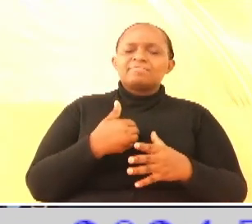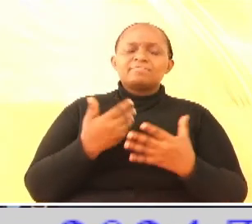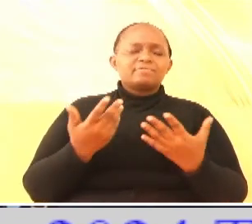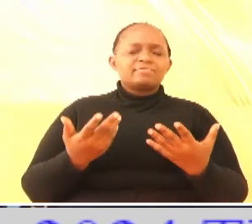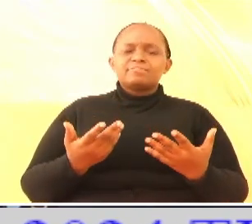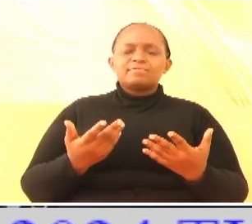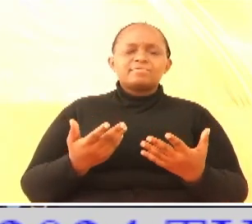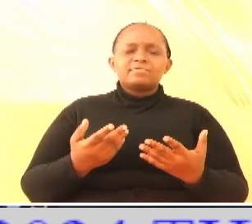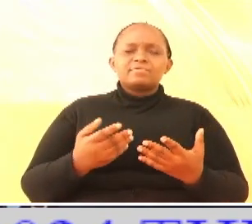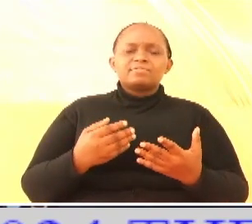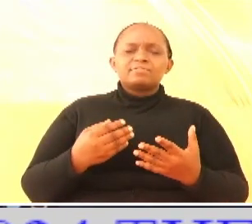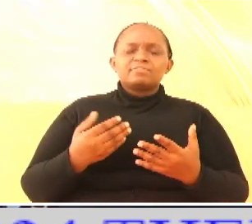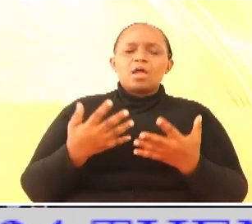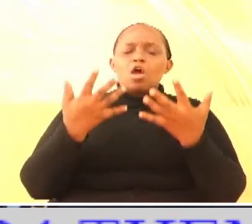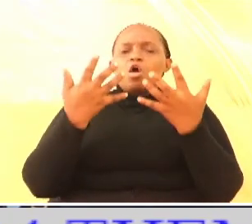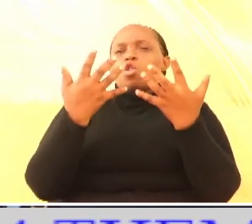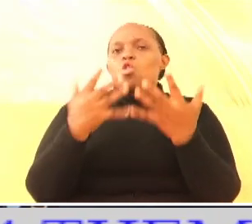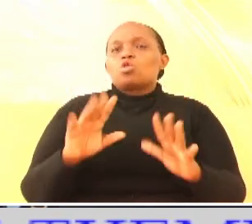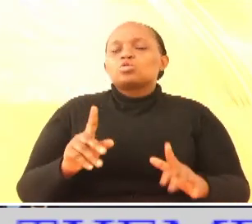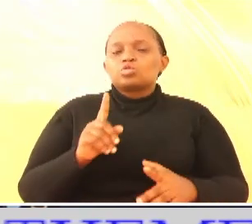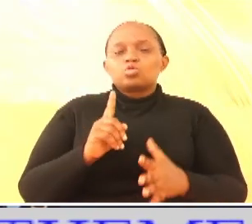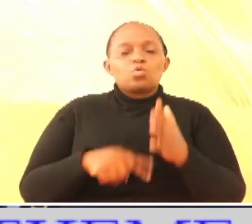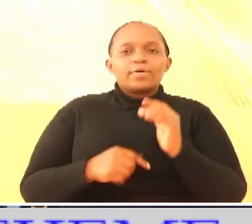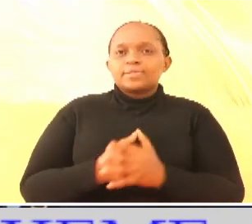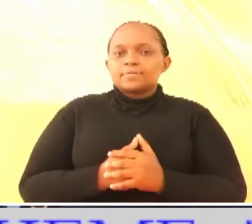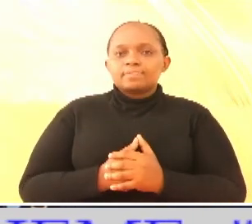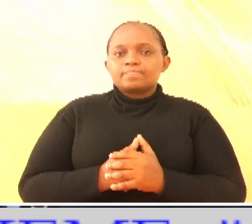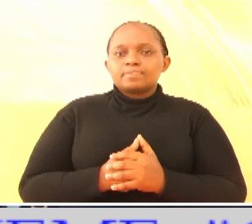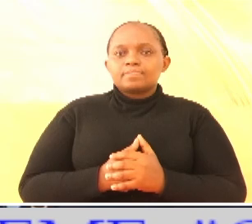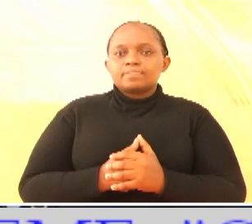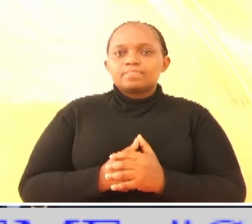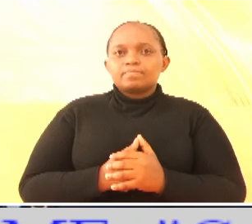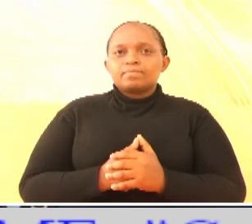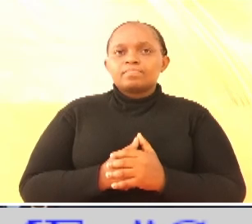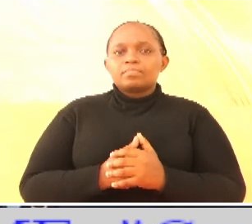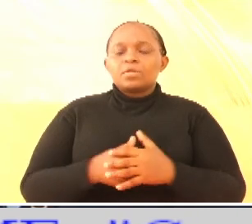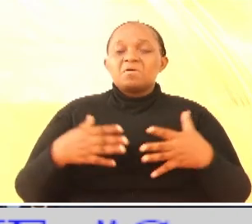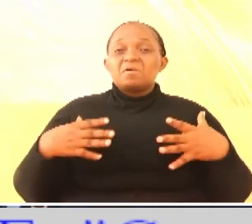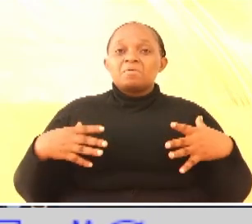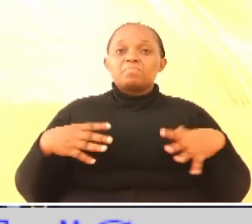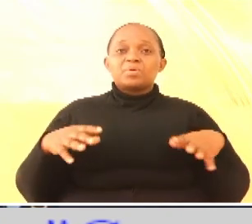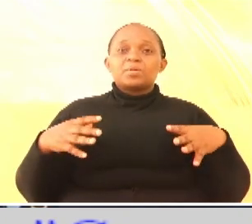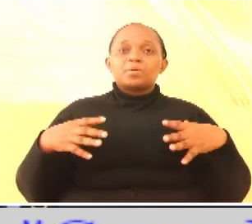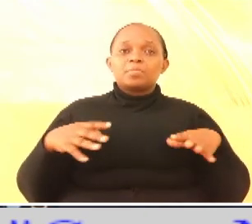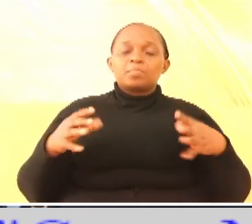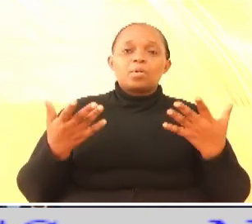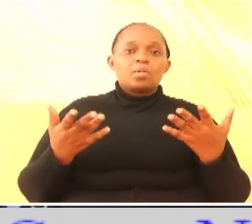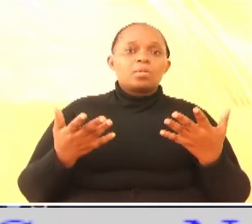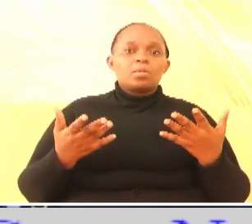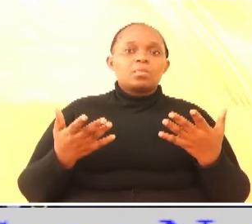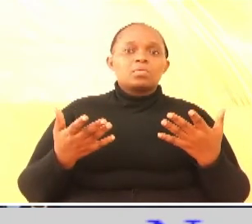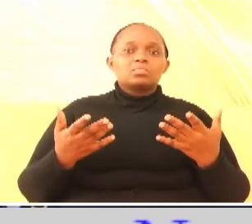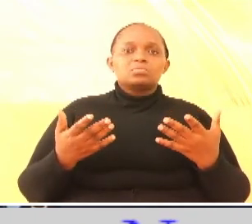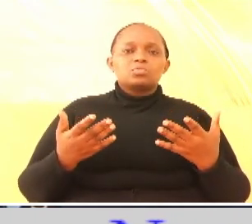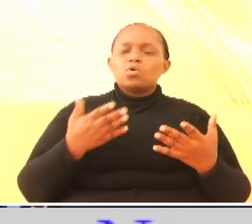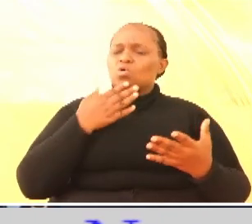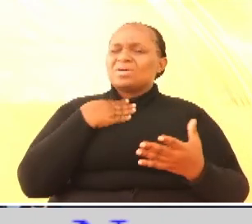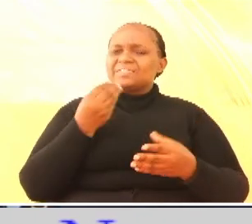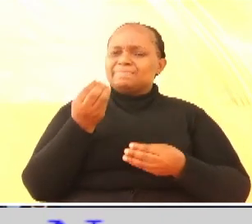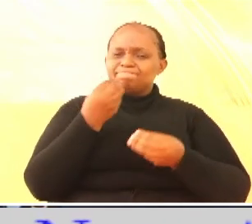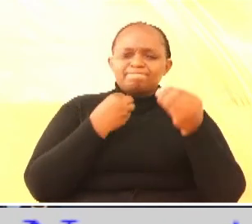Au ni kutafuta tu kile watakula? Wanakula mpaka ya cemetery. na walikula ya COVID.